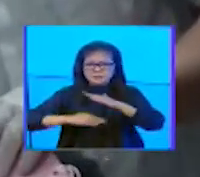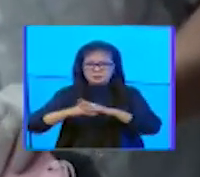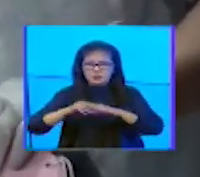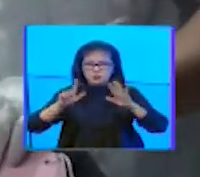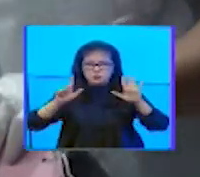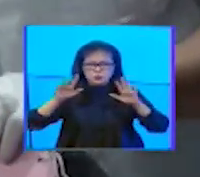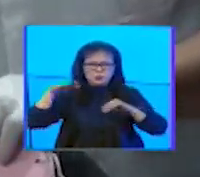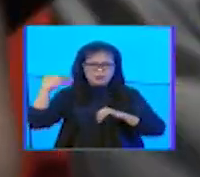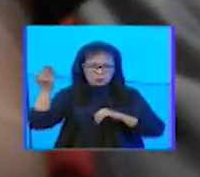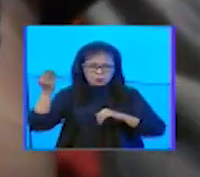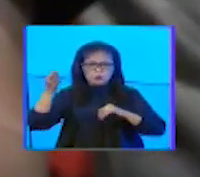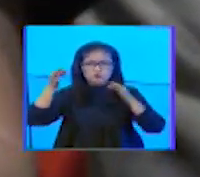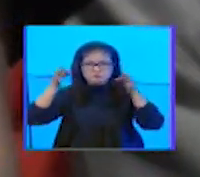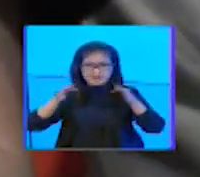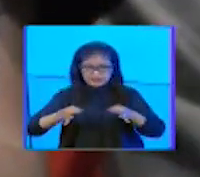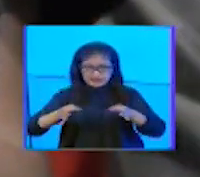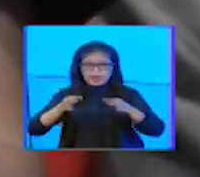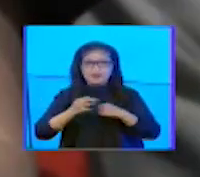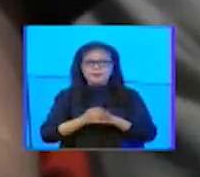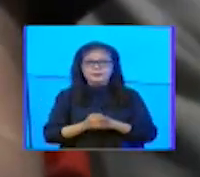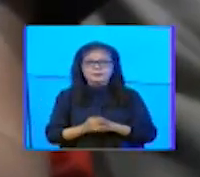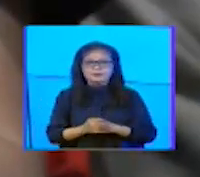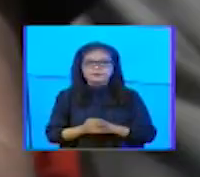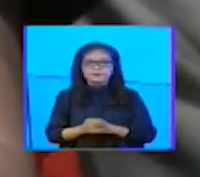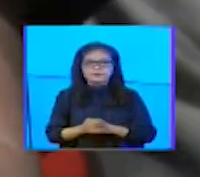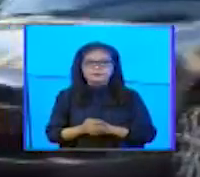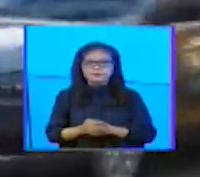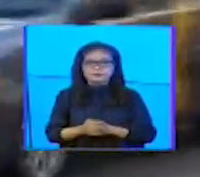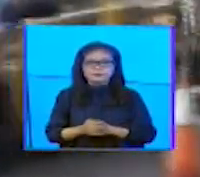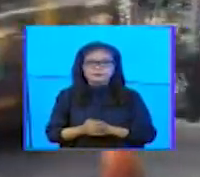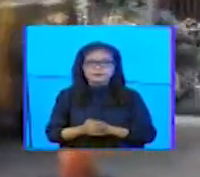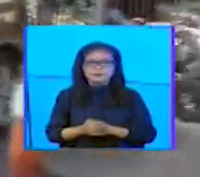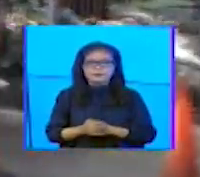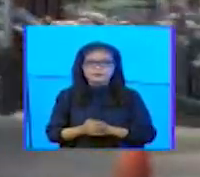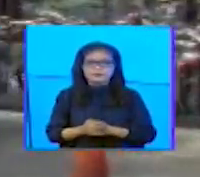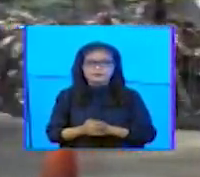tahun penjara dari Jakarta helmet sajangbati inews melaporkan